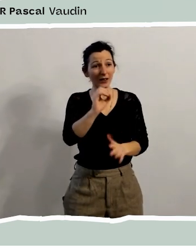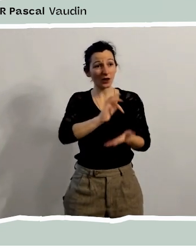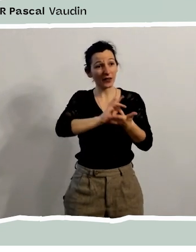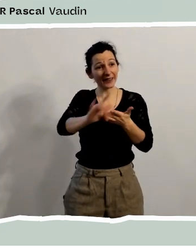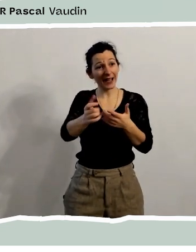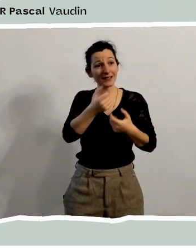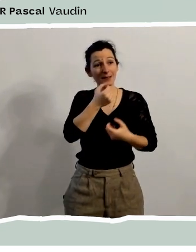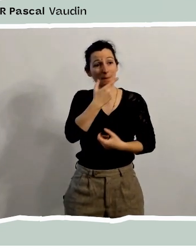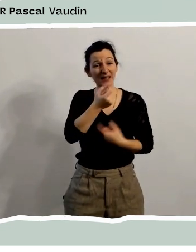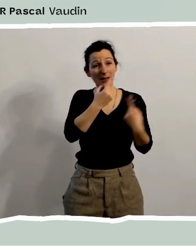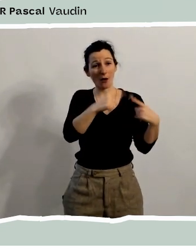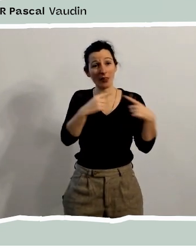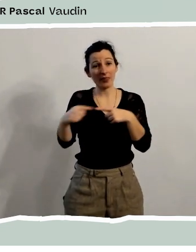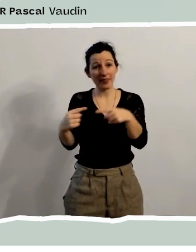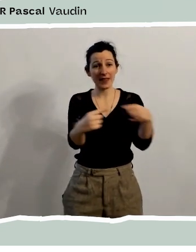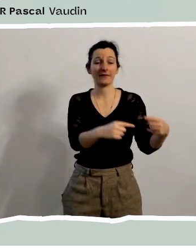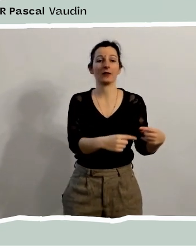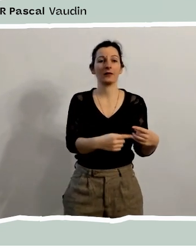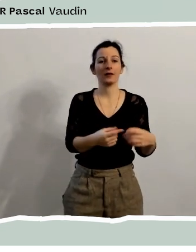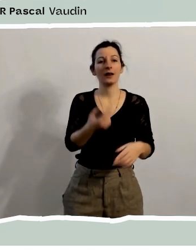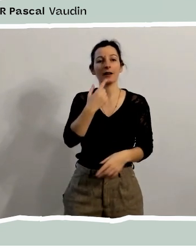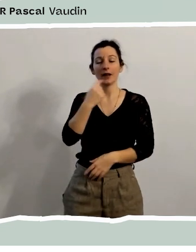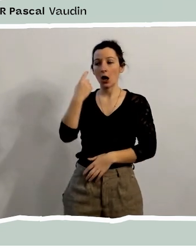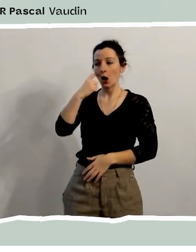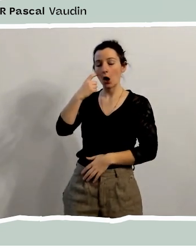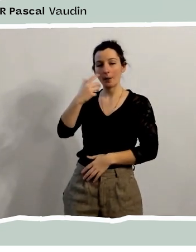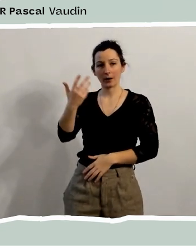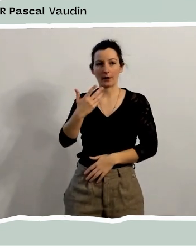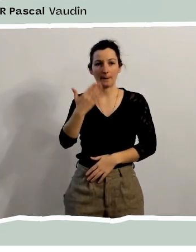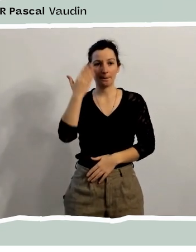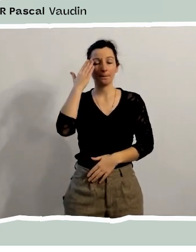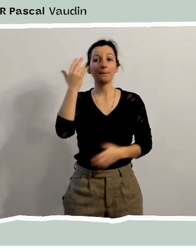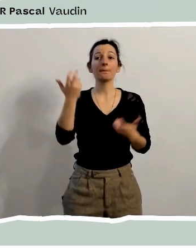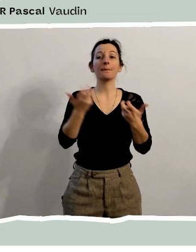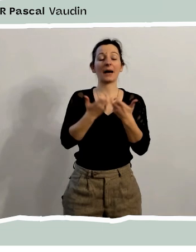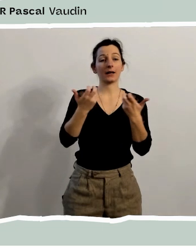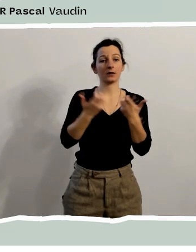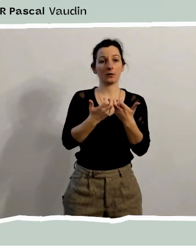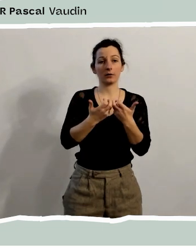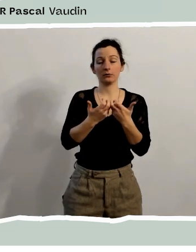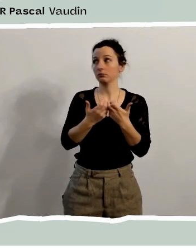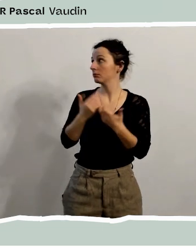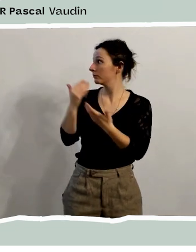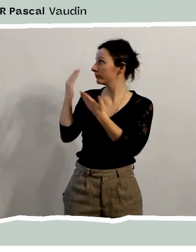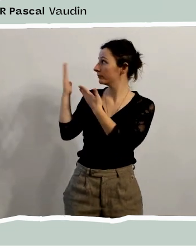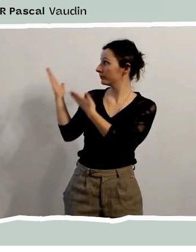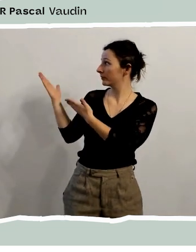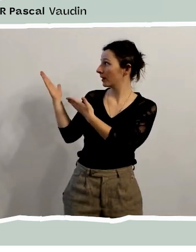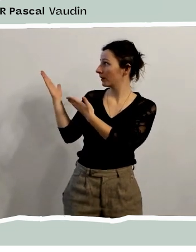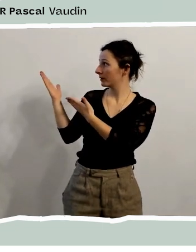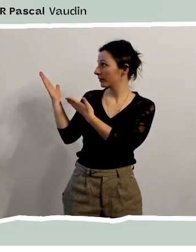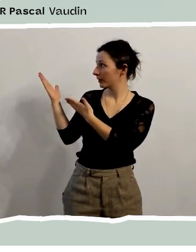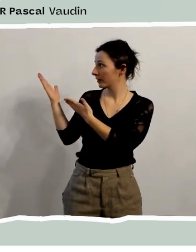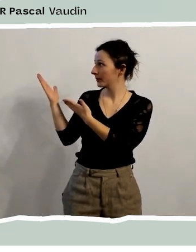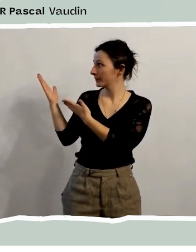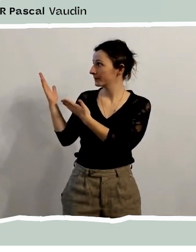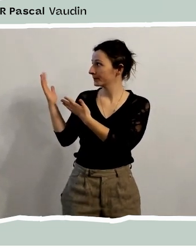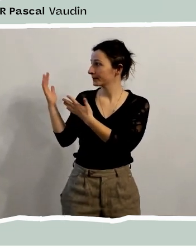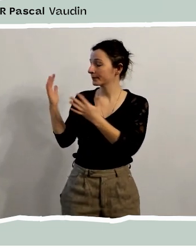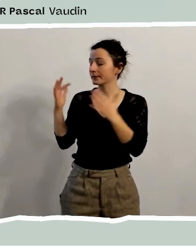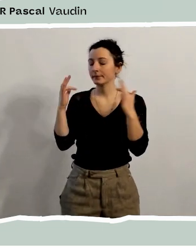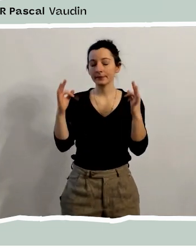Ce que l'on remarque, c'est que si on prend l'exemple ici de